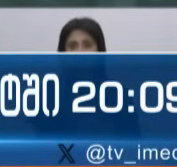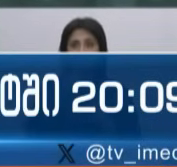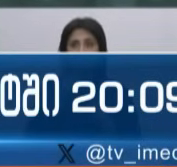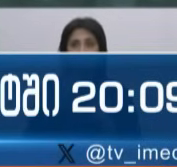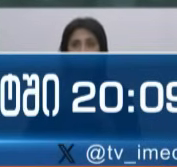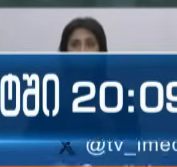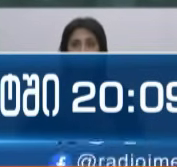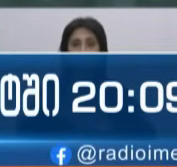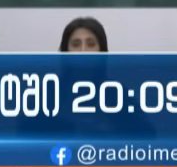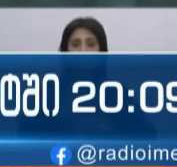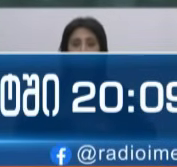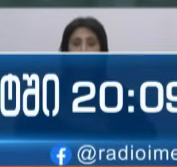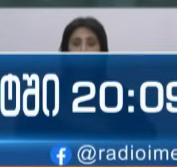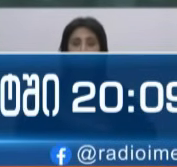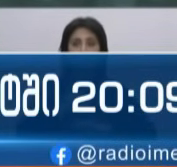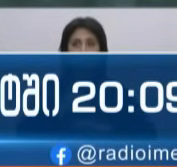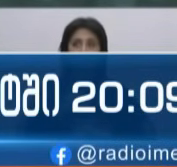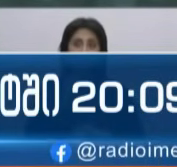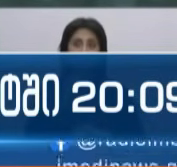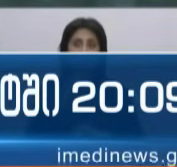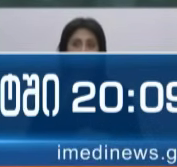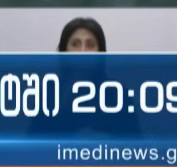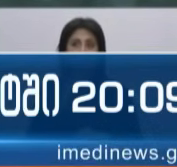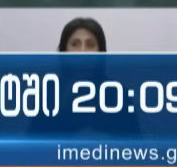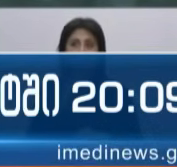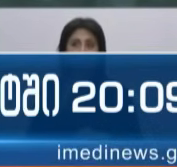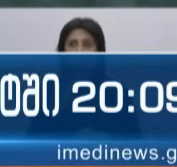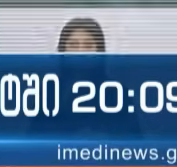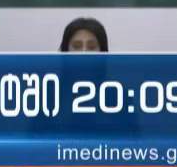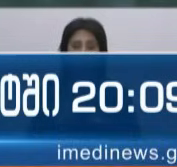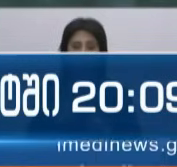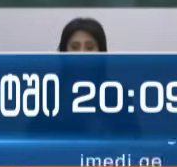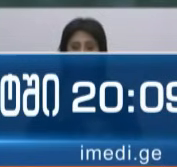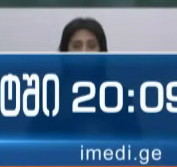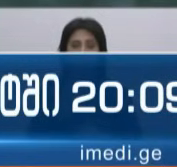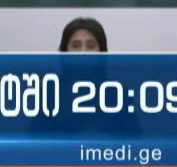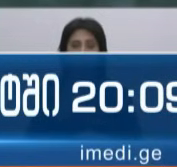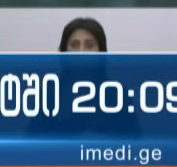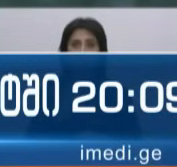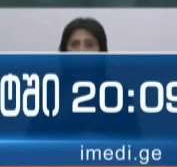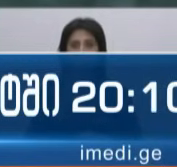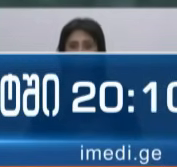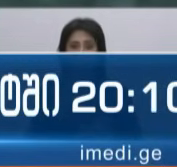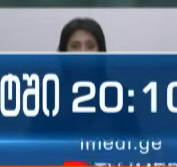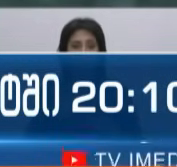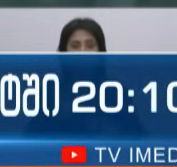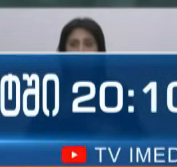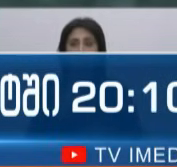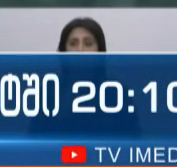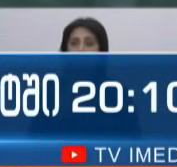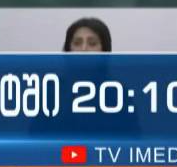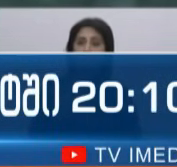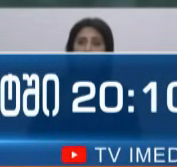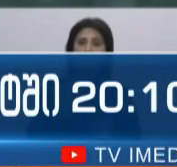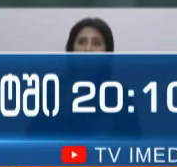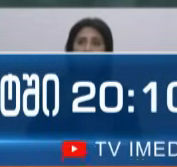სწავლობენ ნორმალურად მოქცევის წესებს, რომ ალბათ ეკონომიკის პოლიტიკაზე საუბარი ჯერ ამათვის ადრეა. Არც ერთი ადამიანი არ მეგულება ამ დარბაზში, ვინც ირაკლი